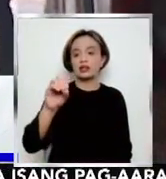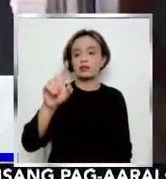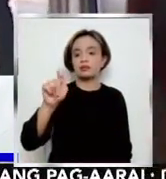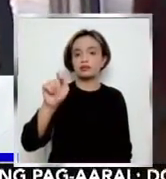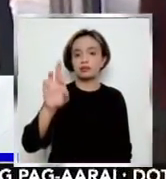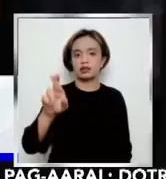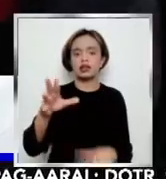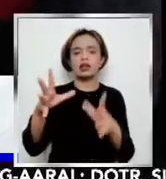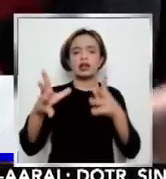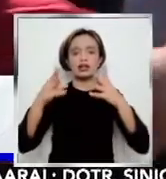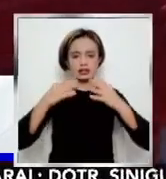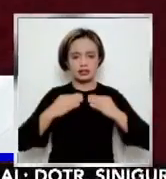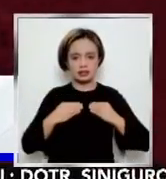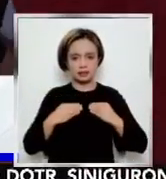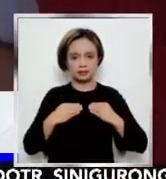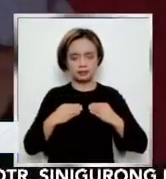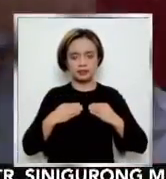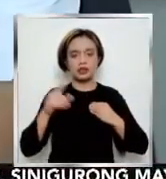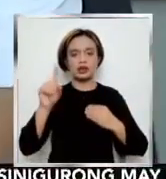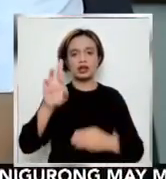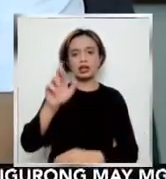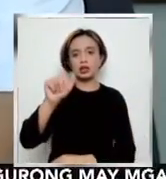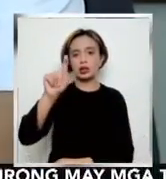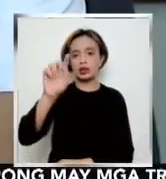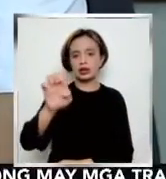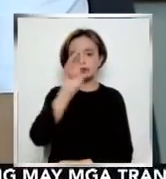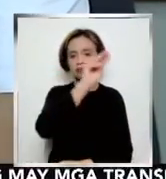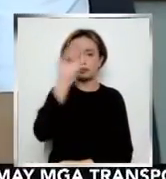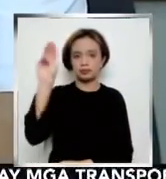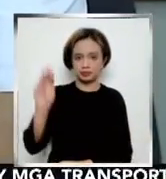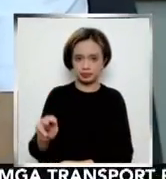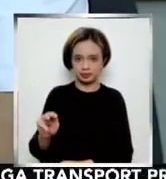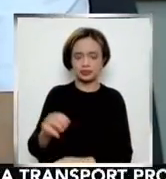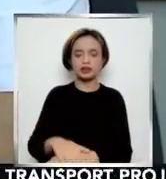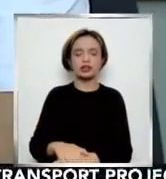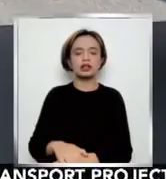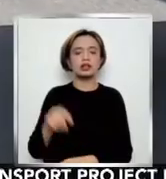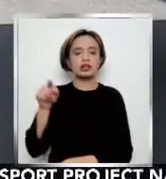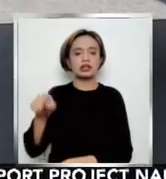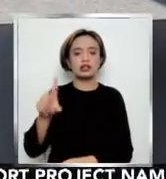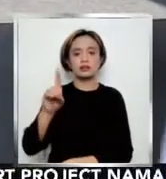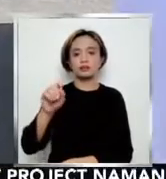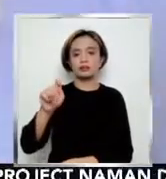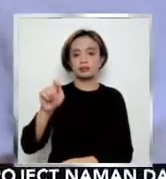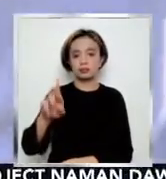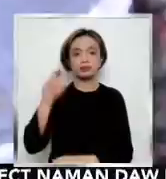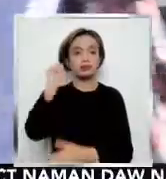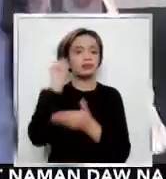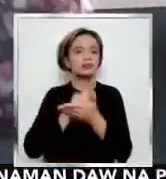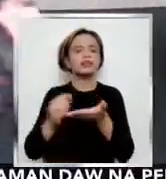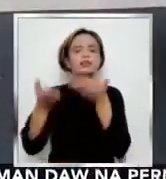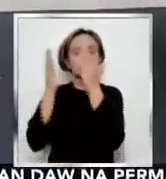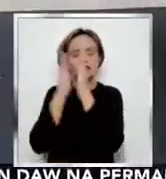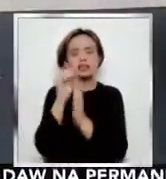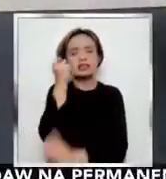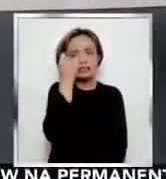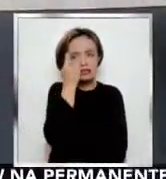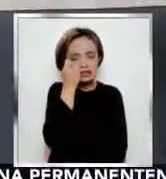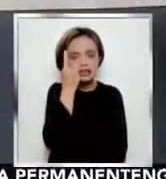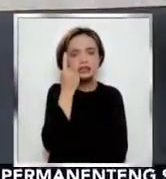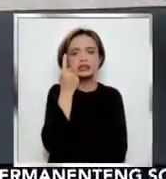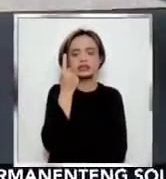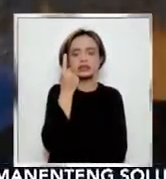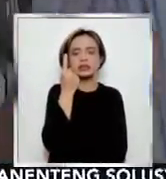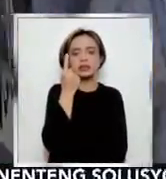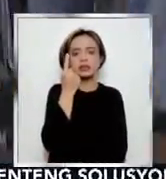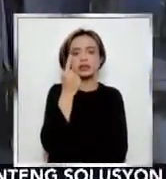ng public transportation ng Manila. Humihingi ng pag-unawa si Secretary Jaime Bautista hanggat matapos ang kanilang mga proyekto na magbibigay daw